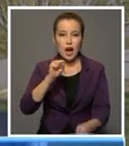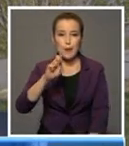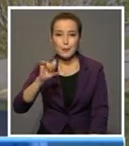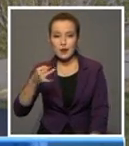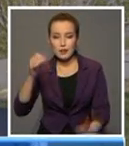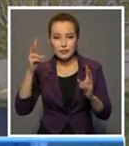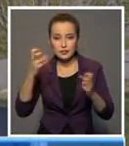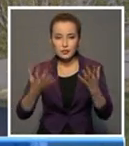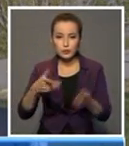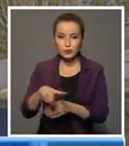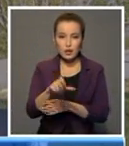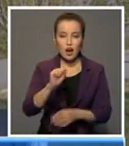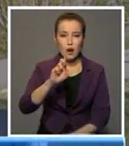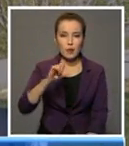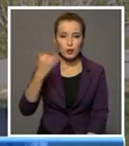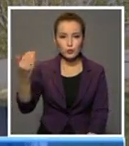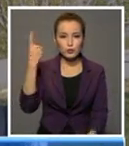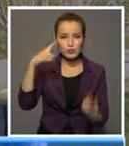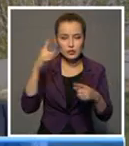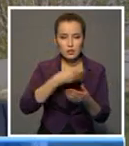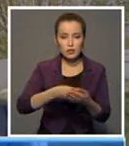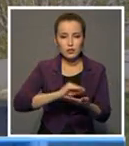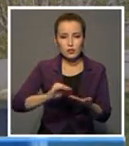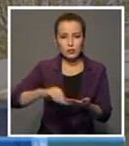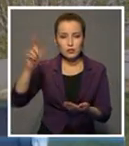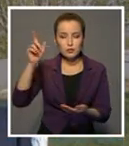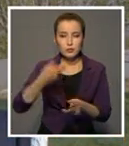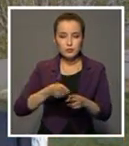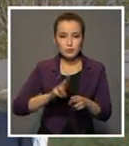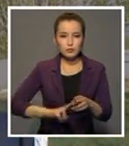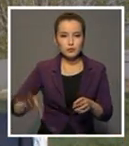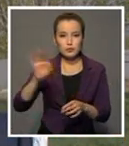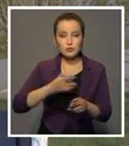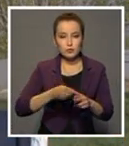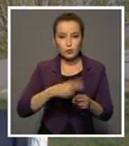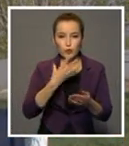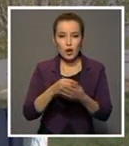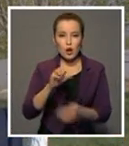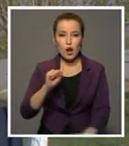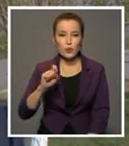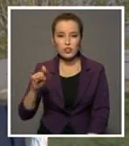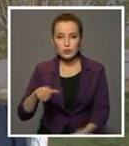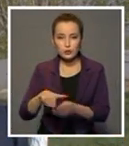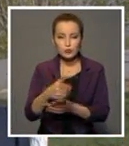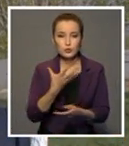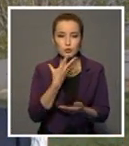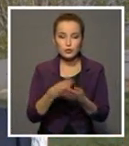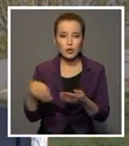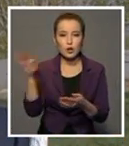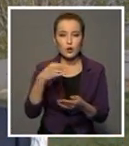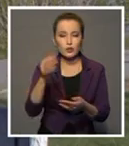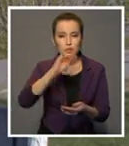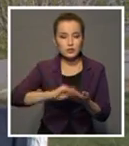болатын болса, бұны Абайдың шығармаларын, Абай туралы жазылған шығармаларды, Әуезов көшесі болса, мысалы қазақ классикасының заңғар тұлғалары